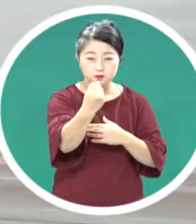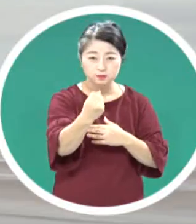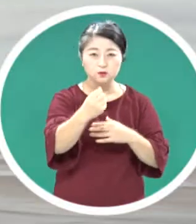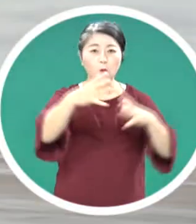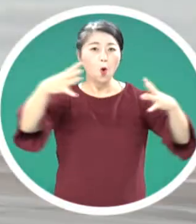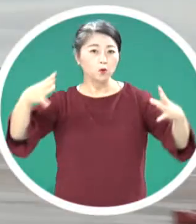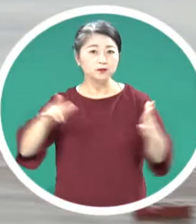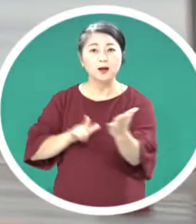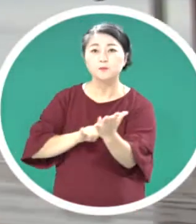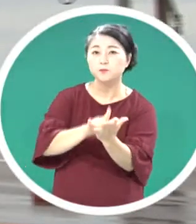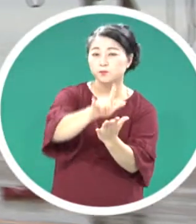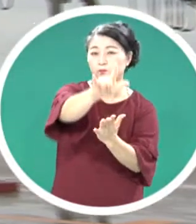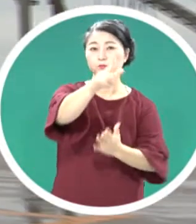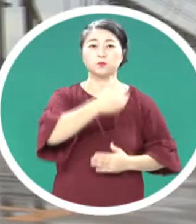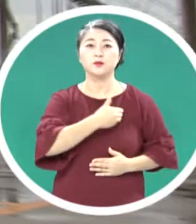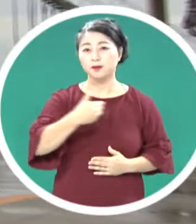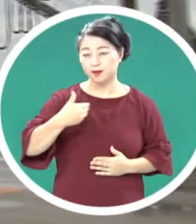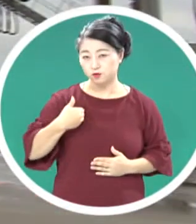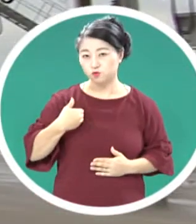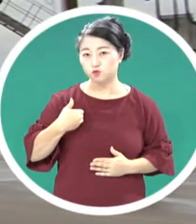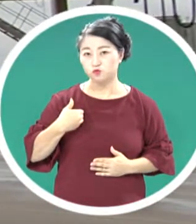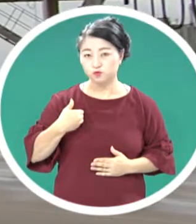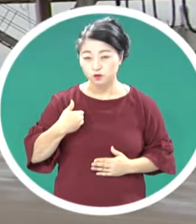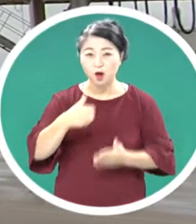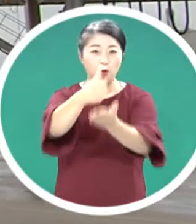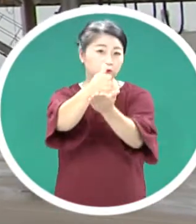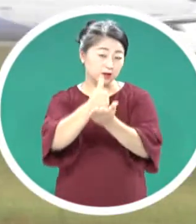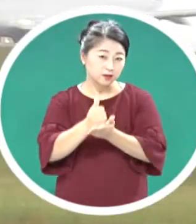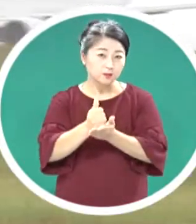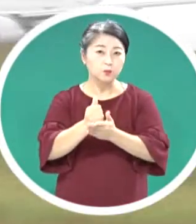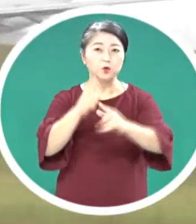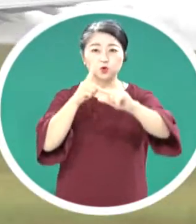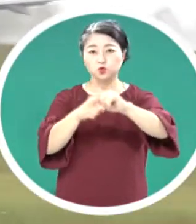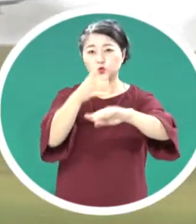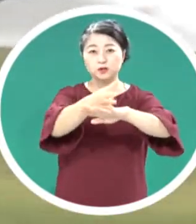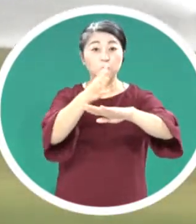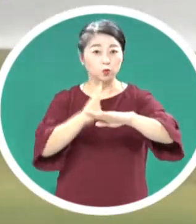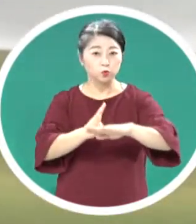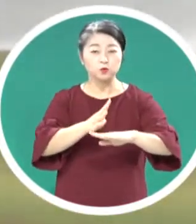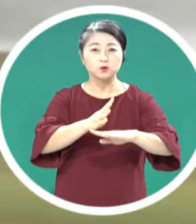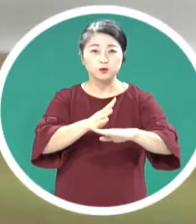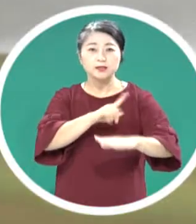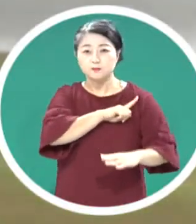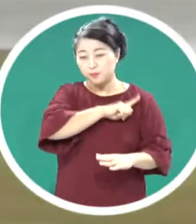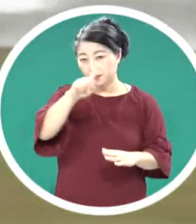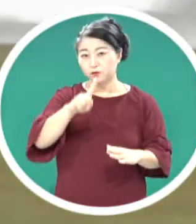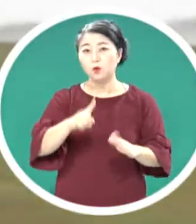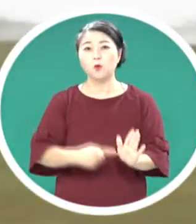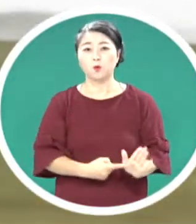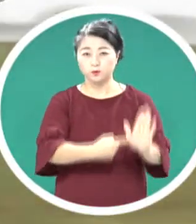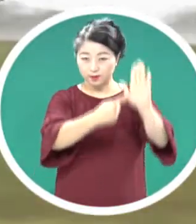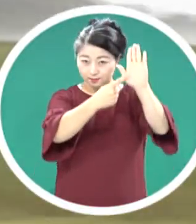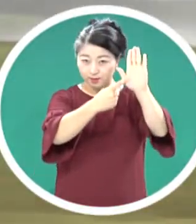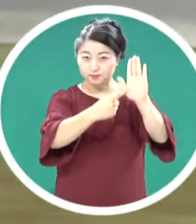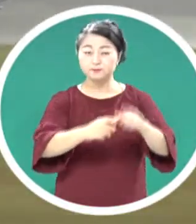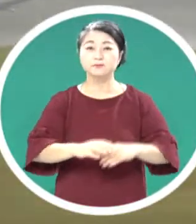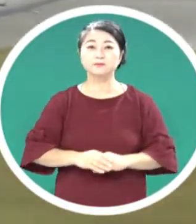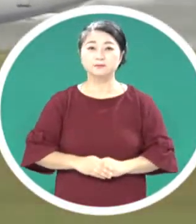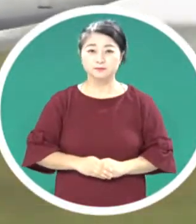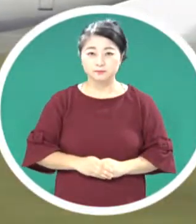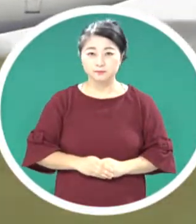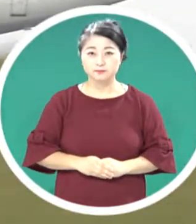ち、大型ジェット機も乗り入れ可能なため、国際線の利用客数は中四国一を誇っている